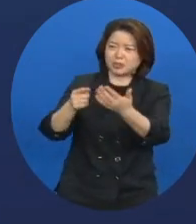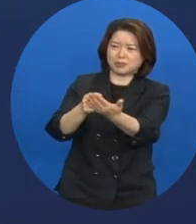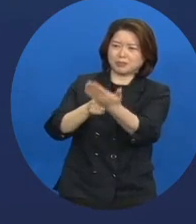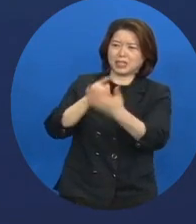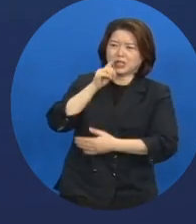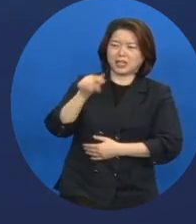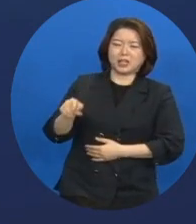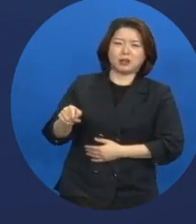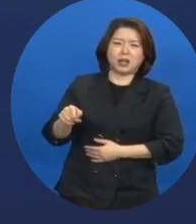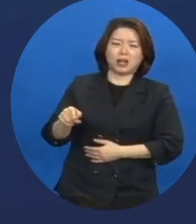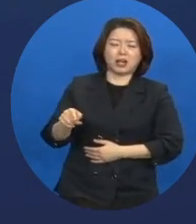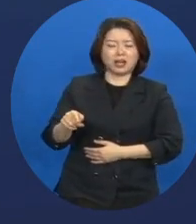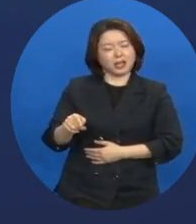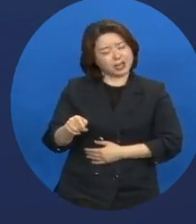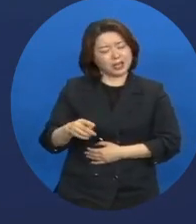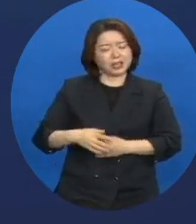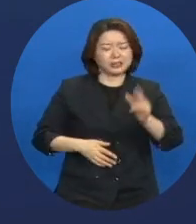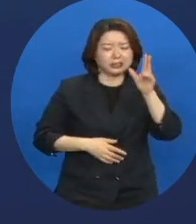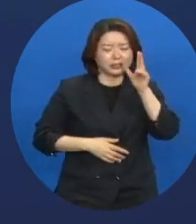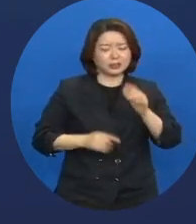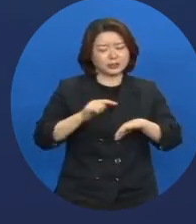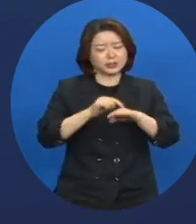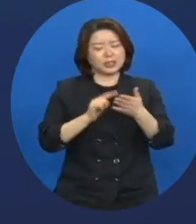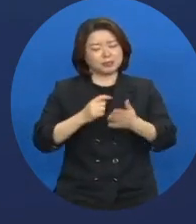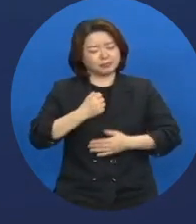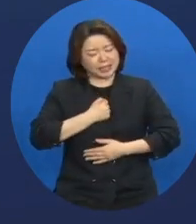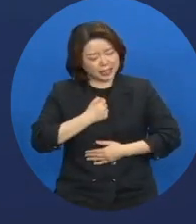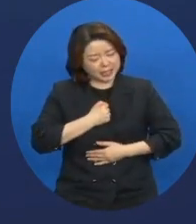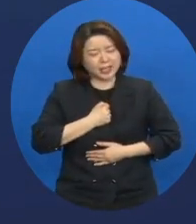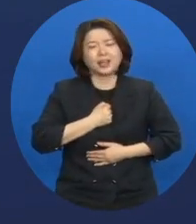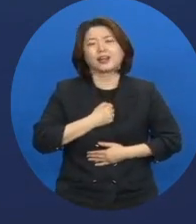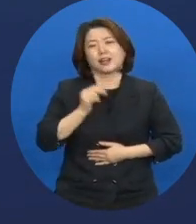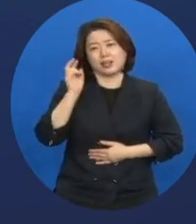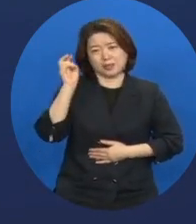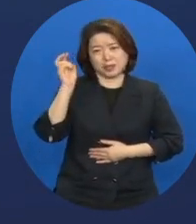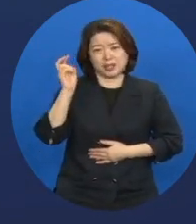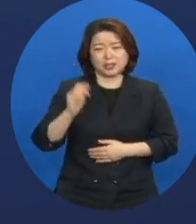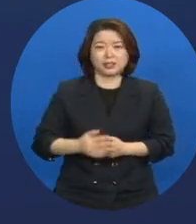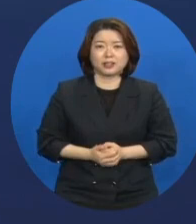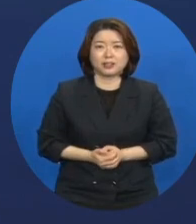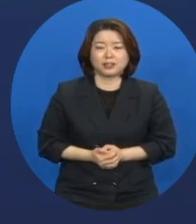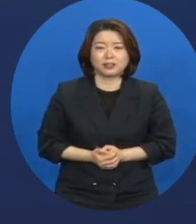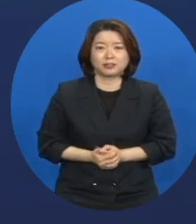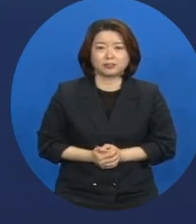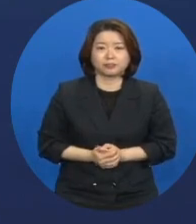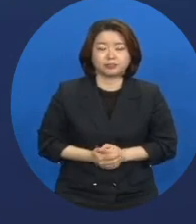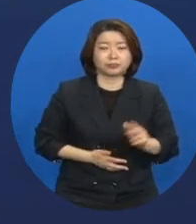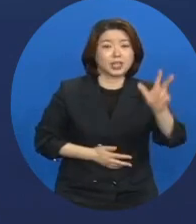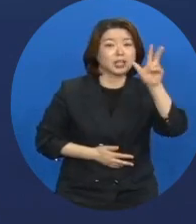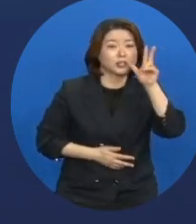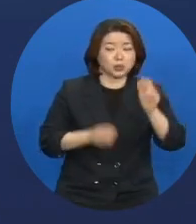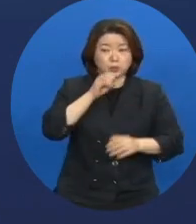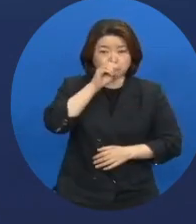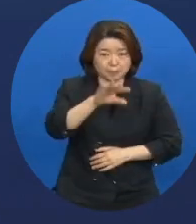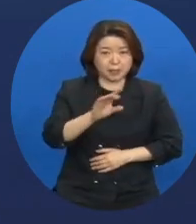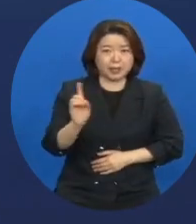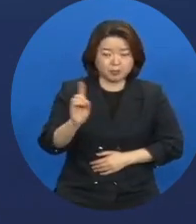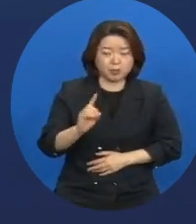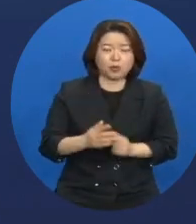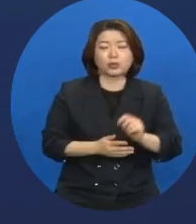여호수아의 마음이 참 답답했을 것입니다. 그래서 여호수아가 이렇게 말을 합니다.